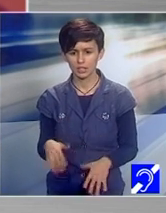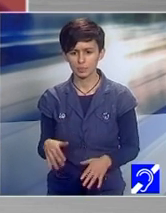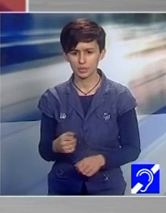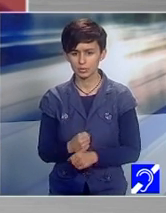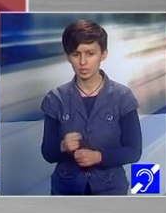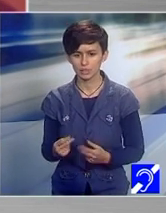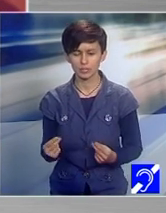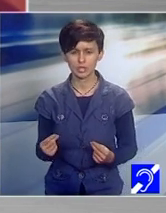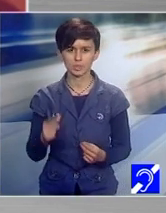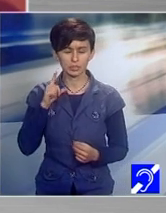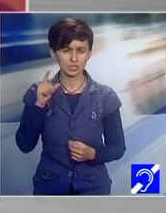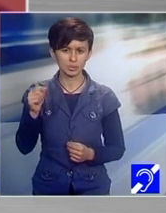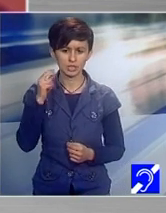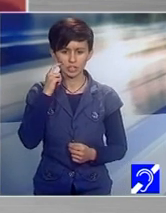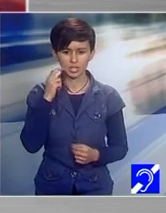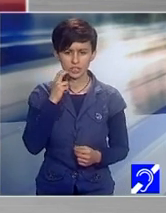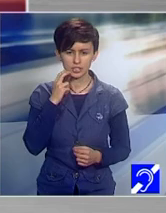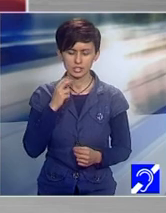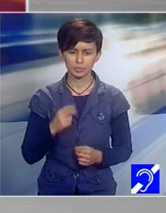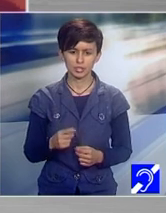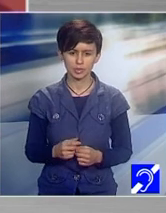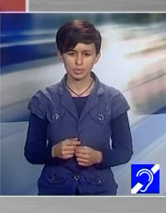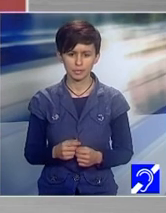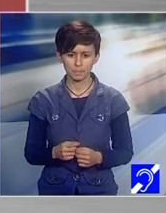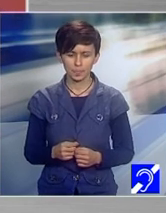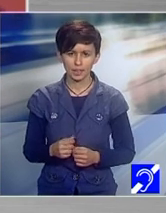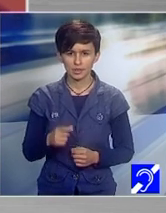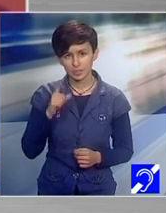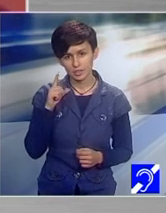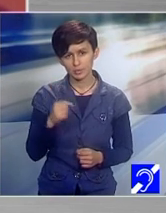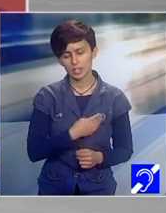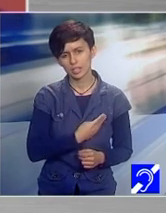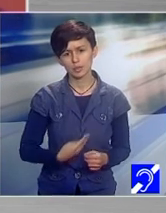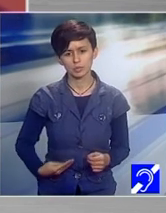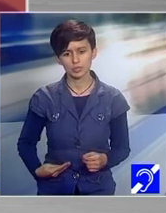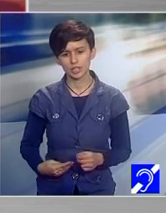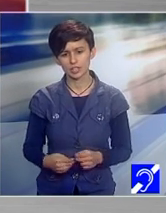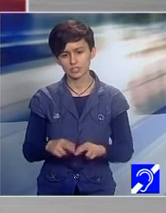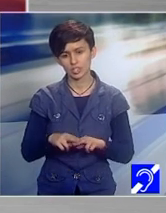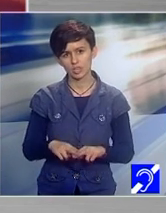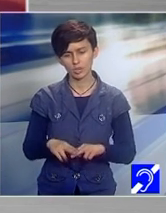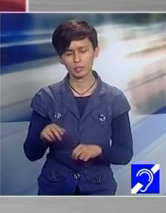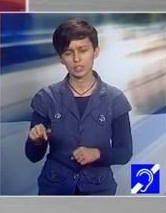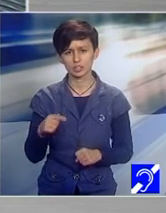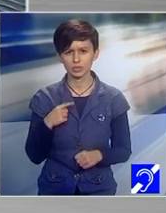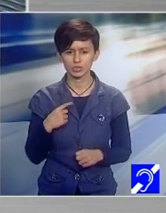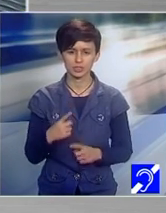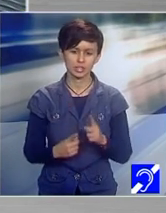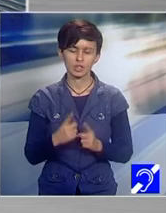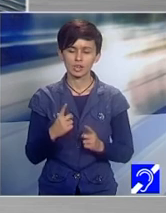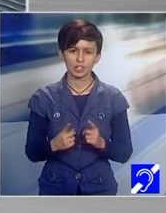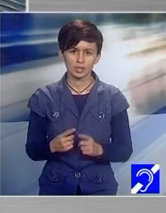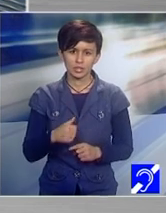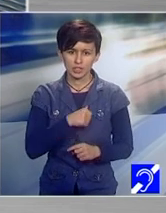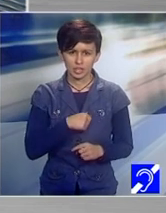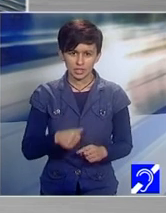Sibiu? Au plecat la Sibiu, s-au întors înapoi, au plecat la București, au rămas acolo, de exemplu. Avem câțiva, trei